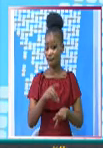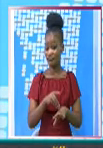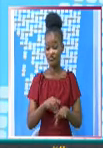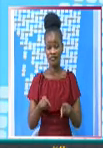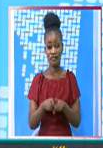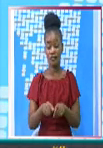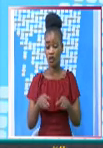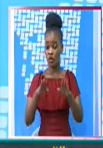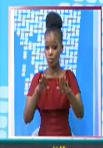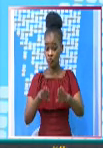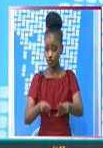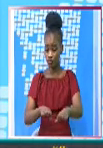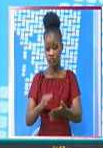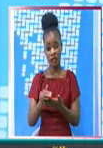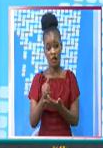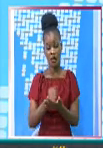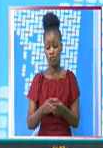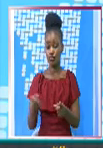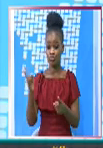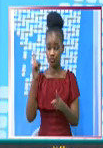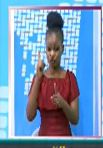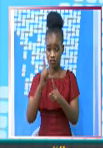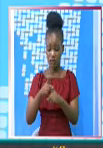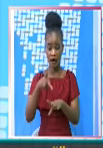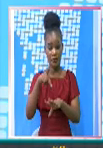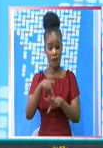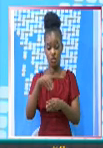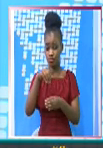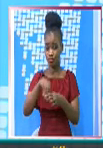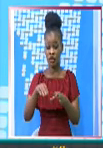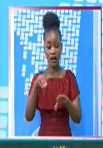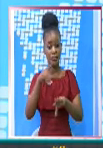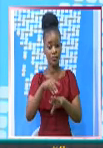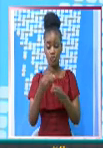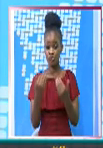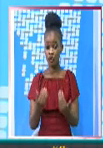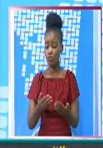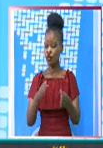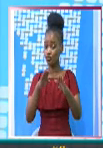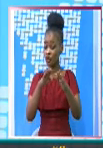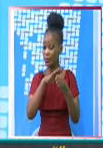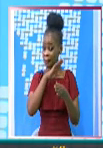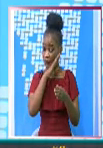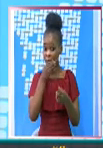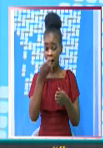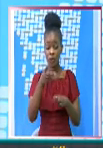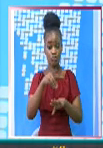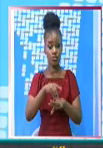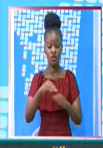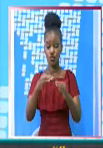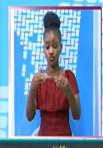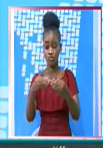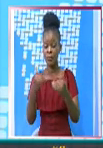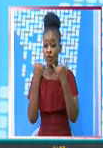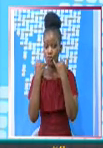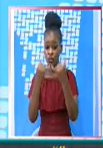Kurwaleero omubiri gw'omugenzi Oulanyah atera gutuusiddwa mu Paalamenti era nga gwa kusulamu olunaku olwaleero. Akakiiko ka